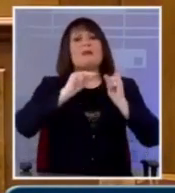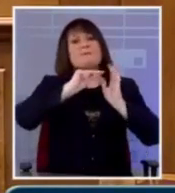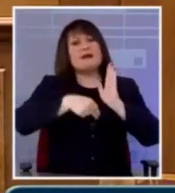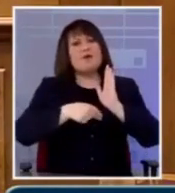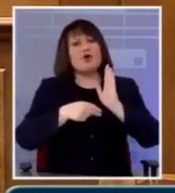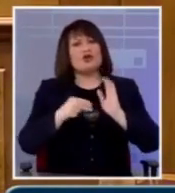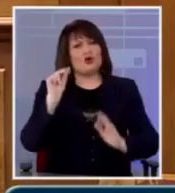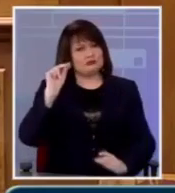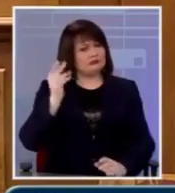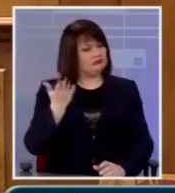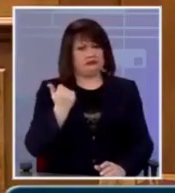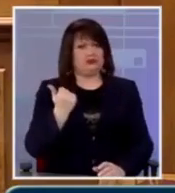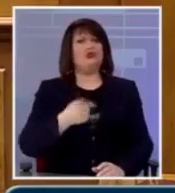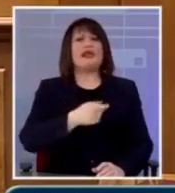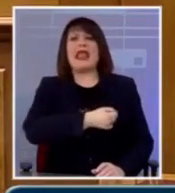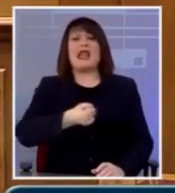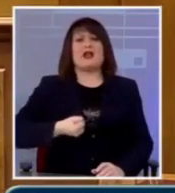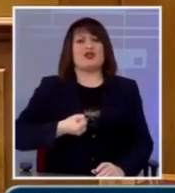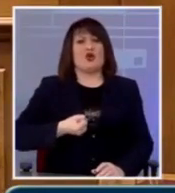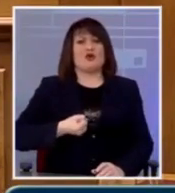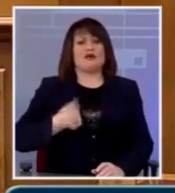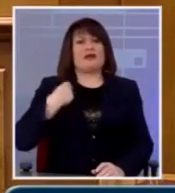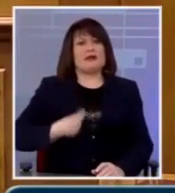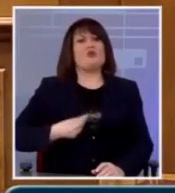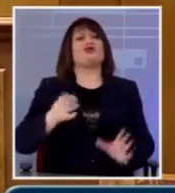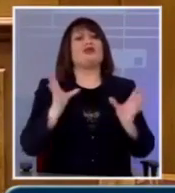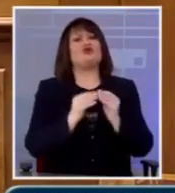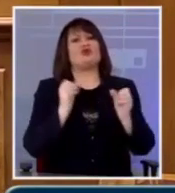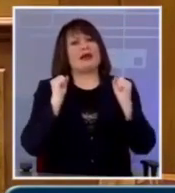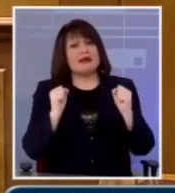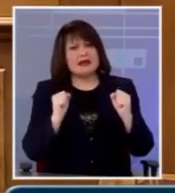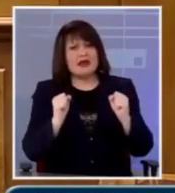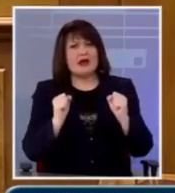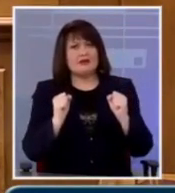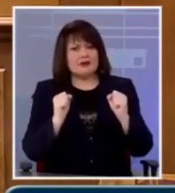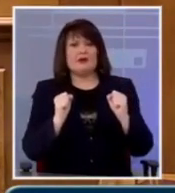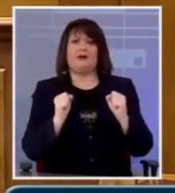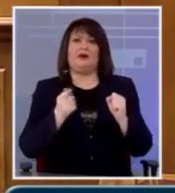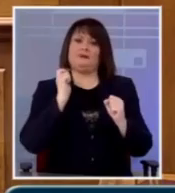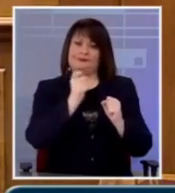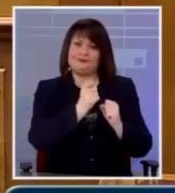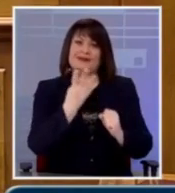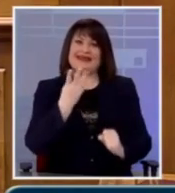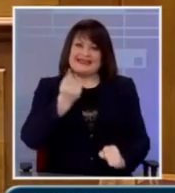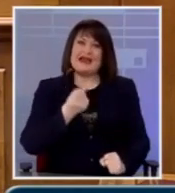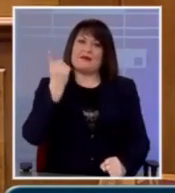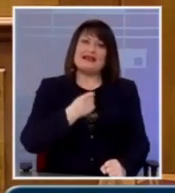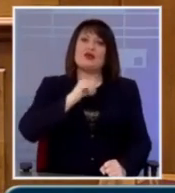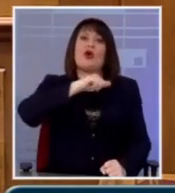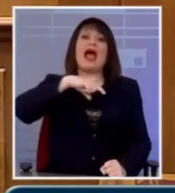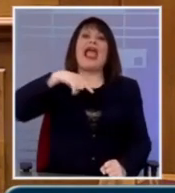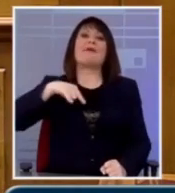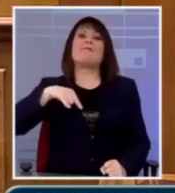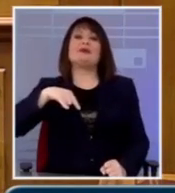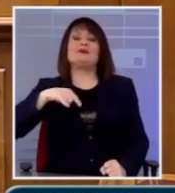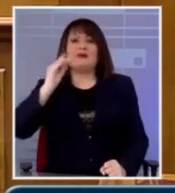πλαίσιο, ούτε η πολιτική της λιτότητας στις δημόσιες δαπάνες υγείας, που βρίσκονται ήδη στο 4,5% του ΑΕΠ,